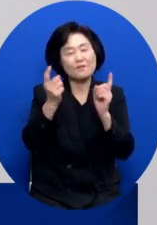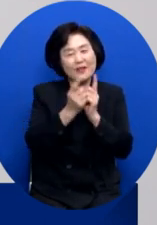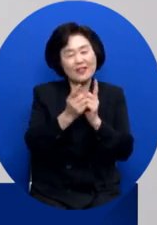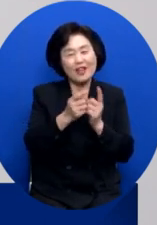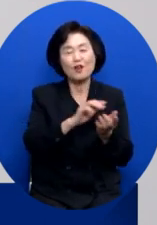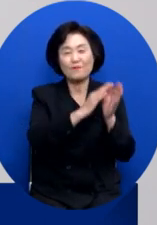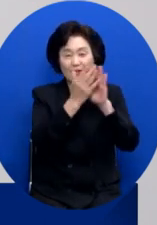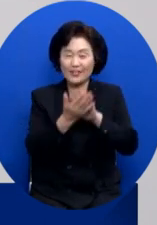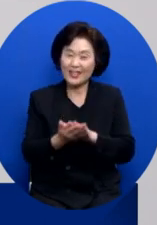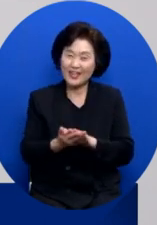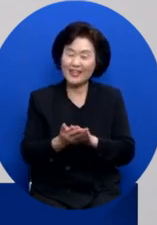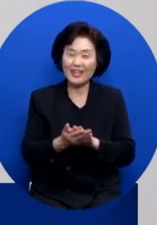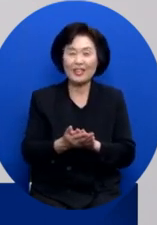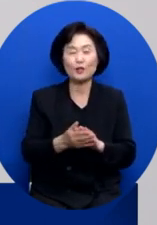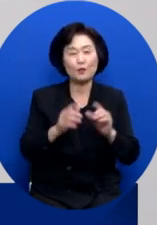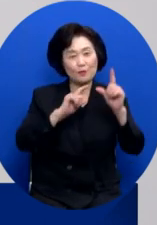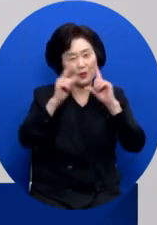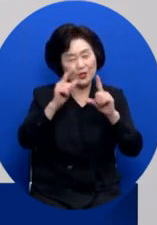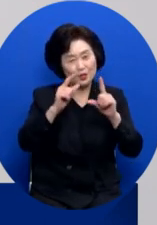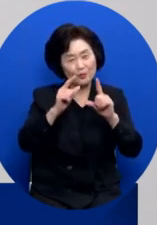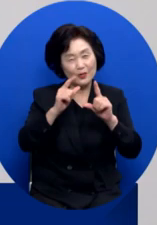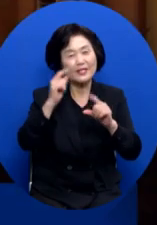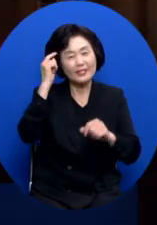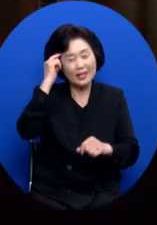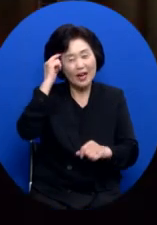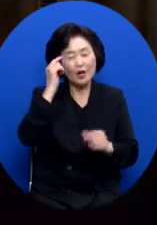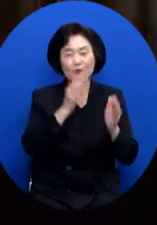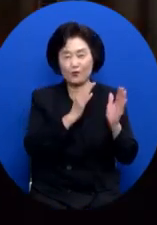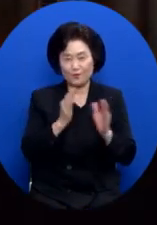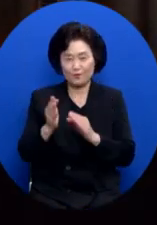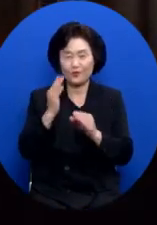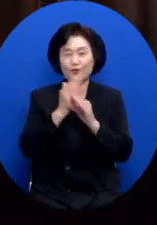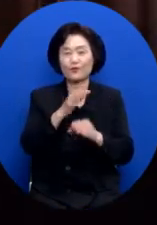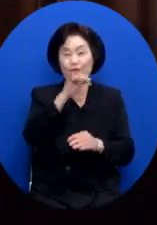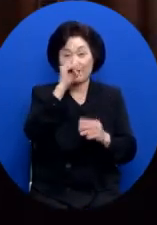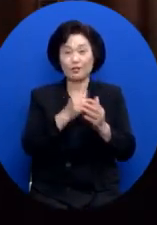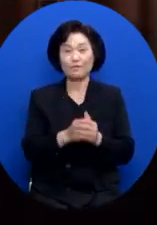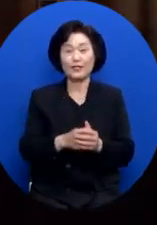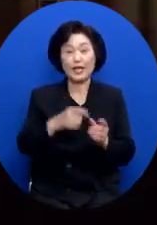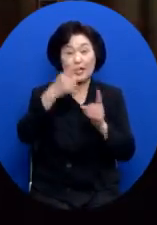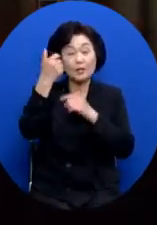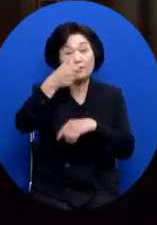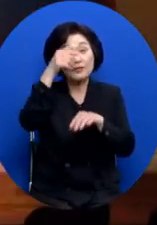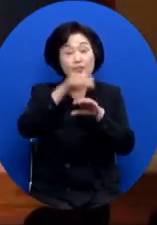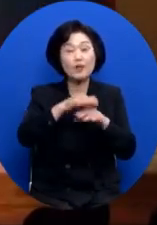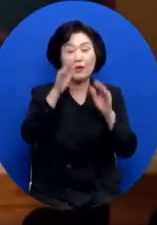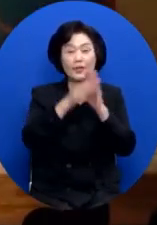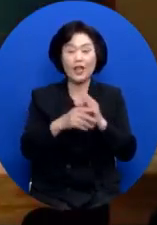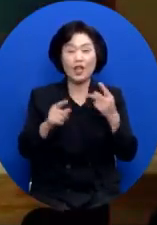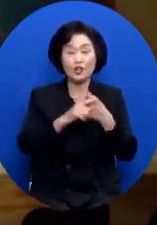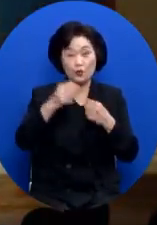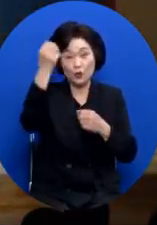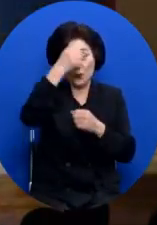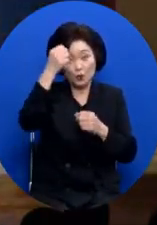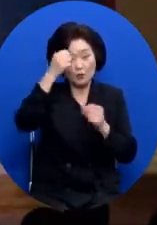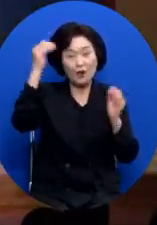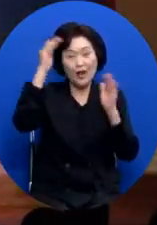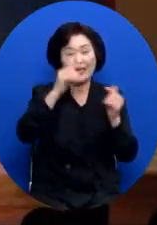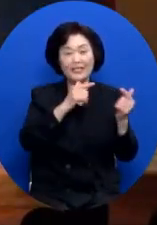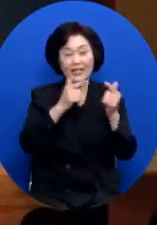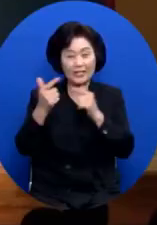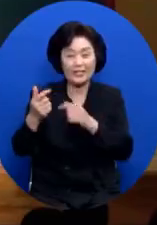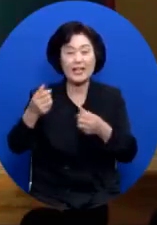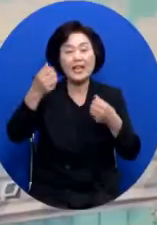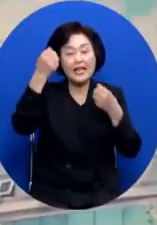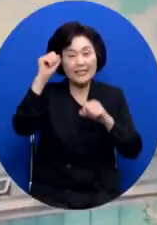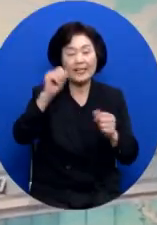삶을 이렇게 살기를 기도하면서 준비하고 있습니다. 앞서 드린 기념예배에서는 중고등부 학생들이 워십을 선보였으며